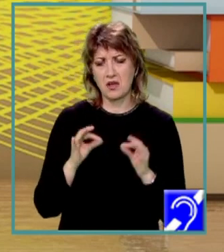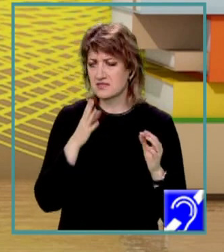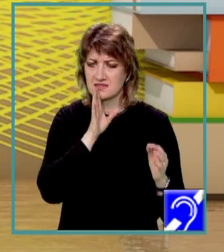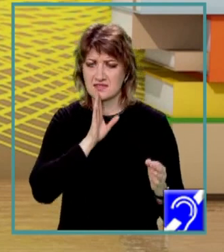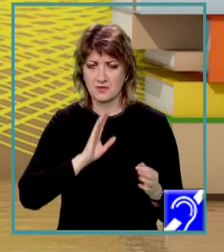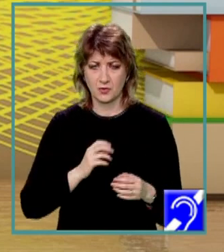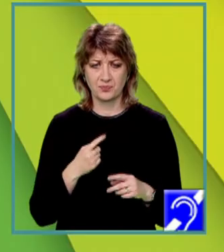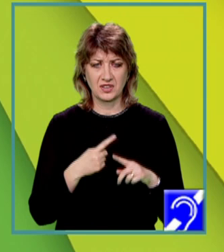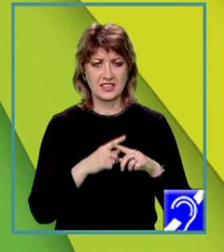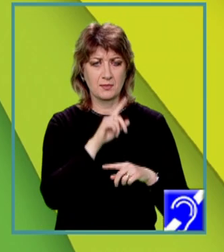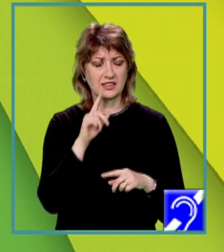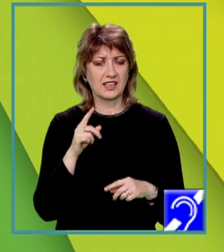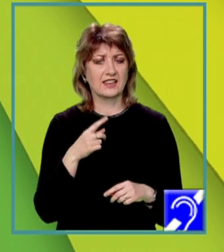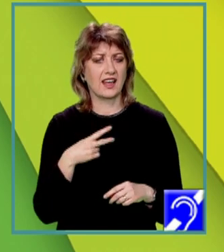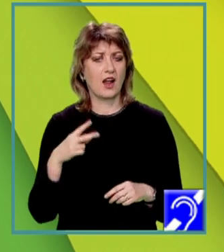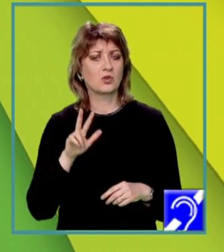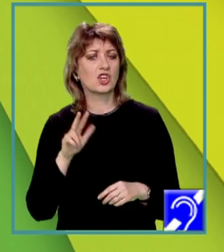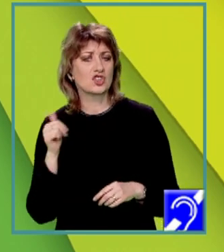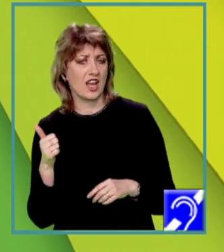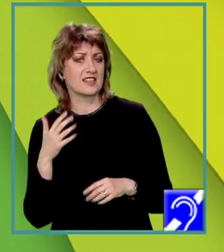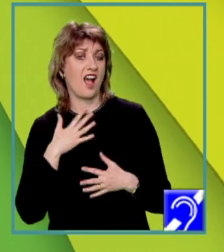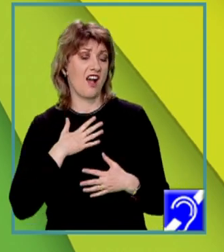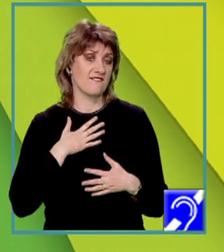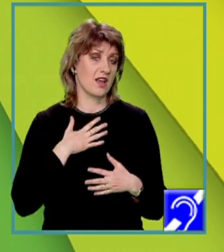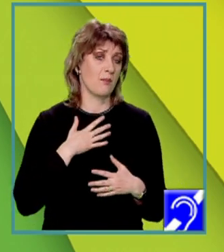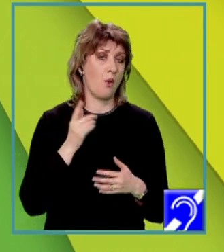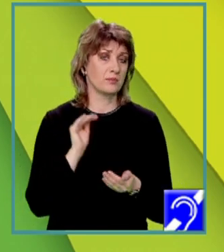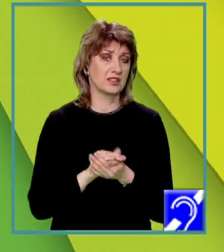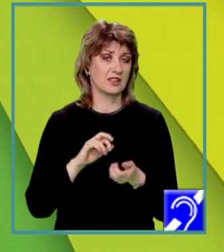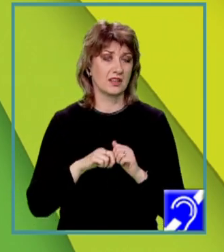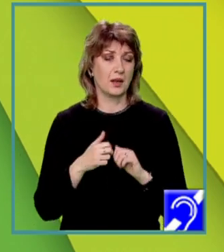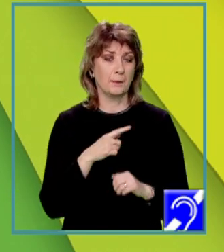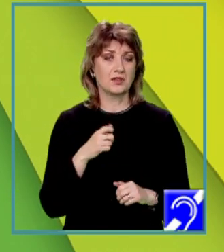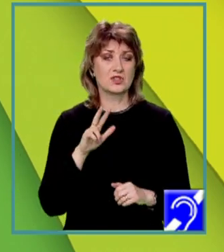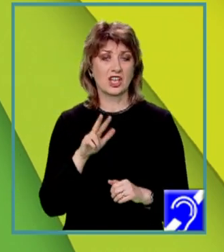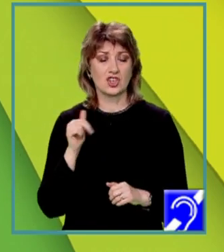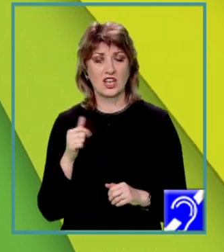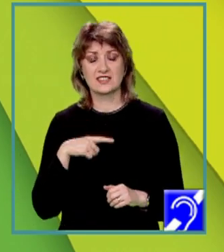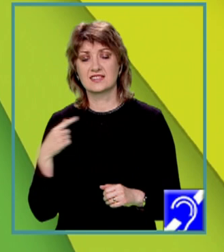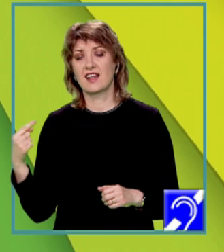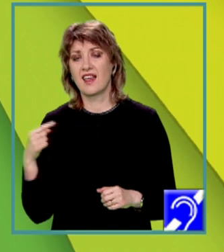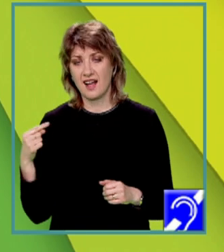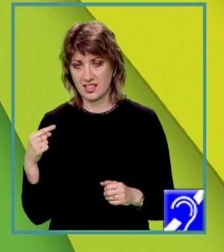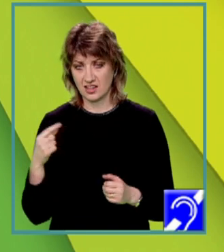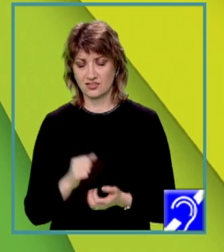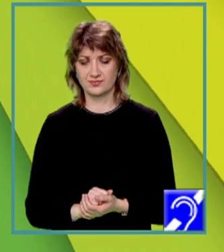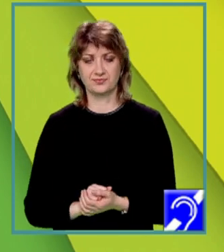cu minus 36 Doar că aici avem o mică problemă minus 36 este strict negativ